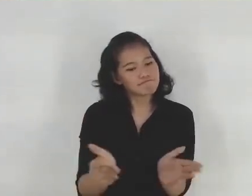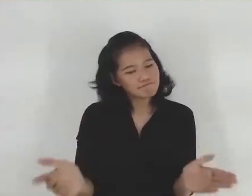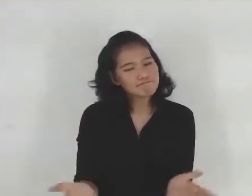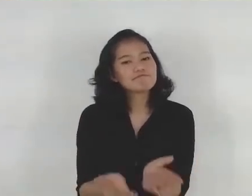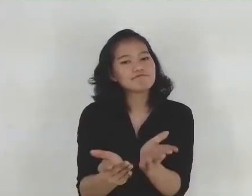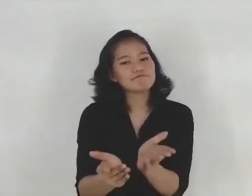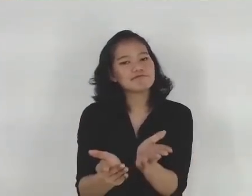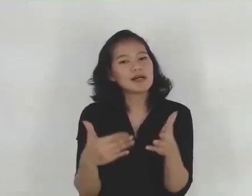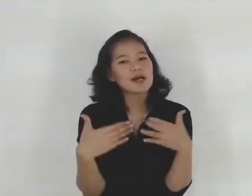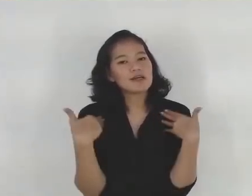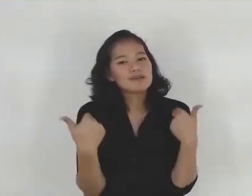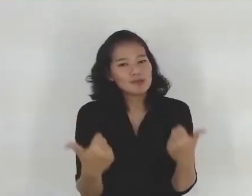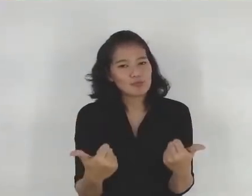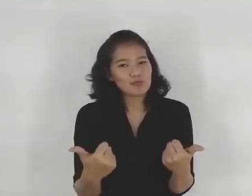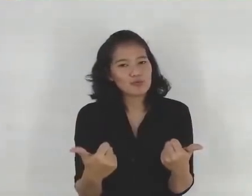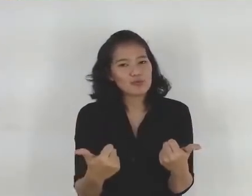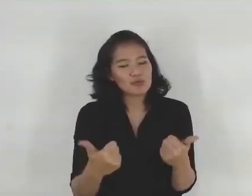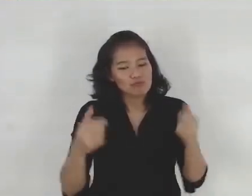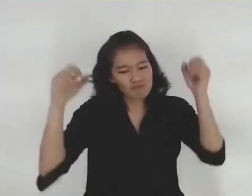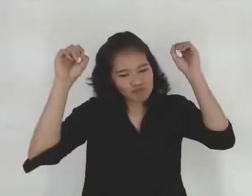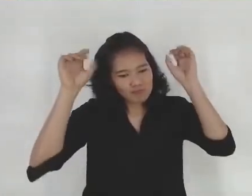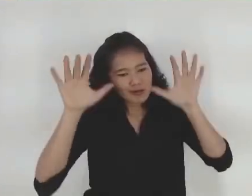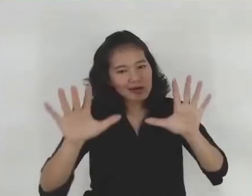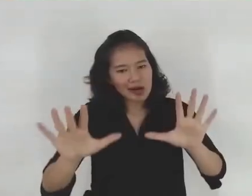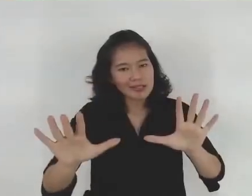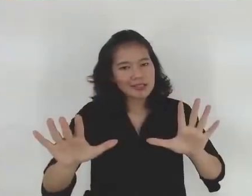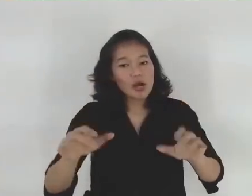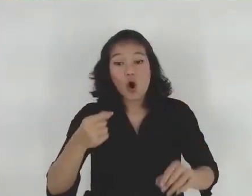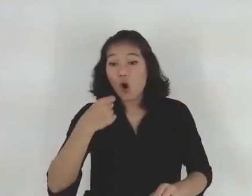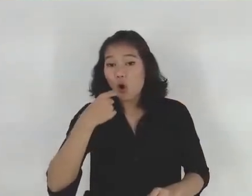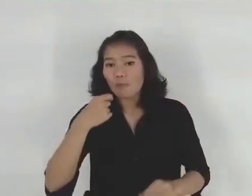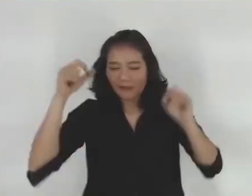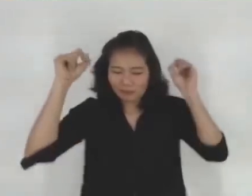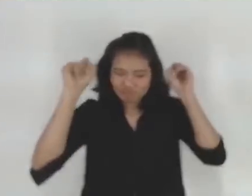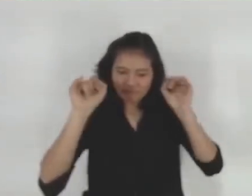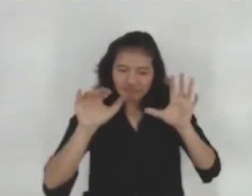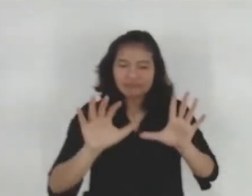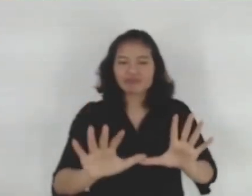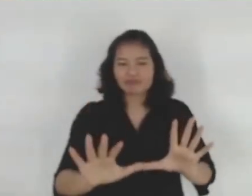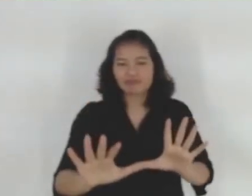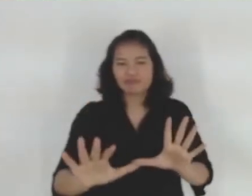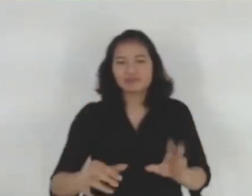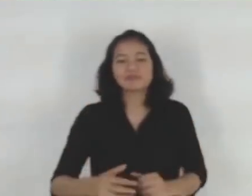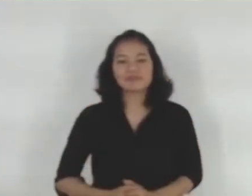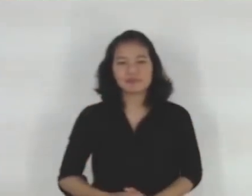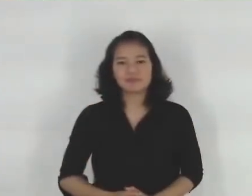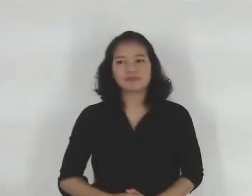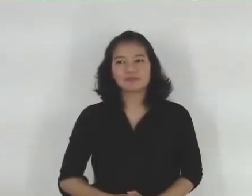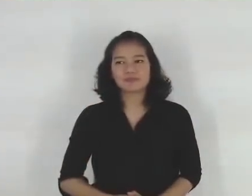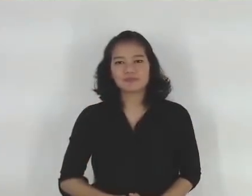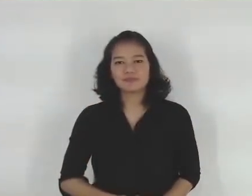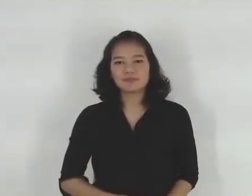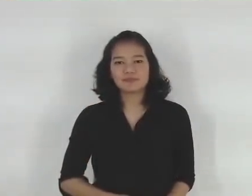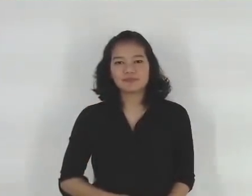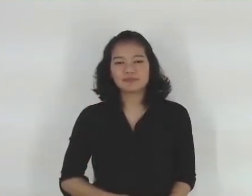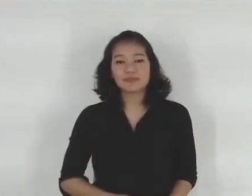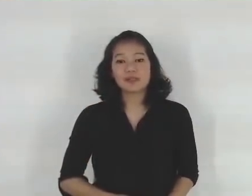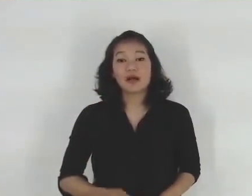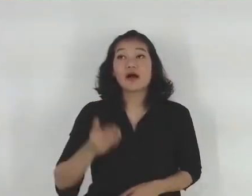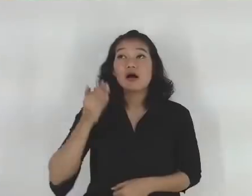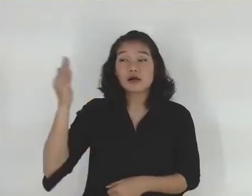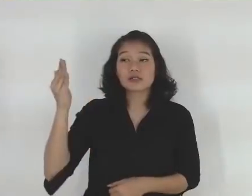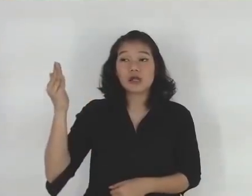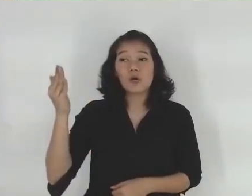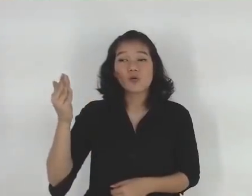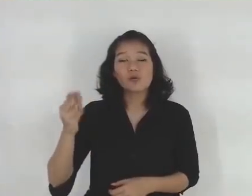wufan mereka engkau memberkati setiap obat-obatan yang mereka terima dan mereka konsumsi engkau